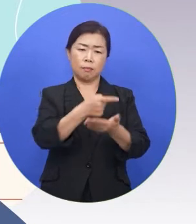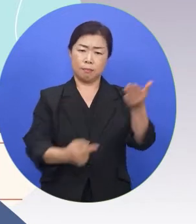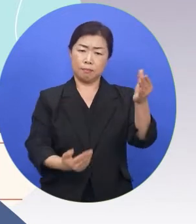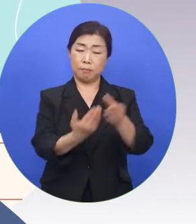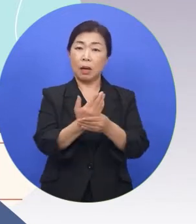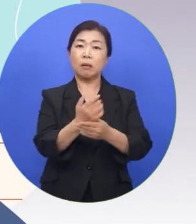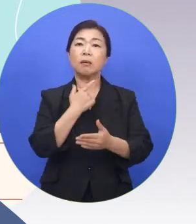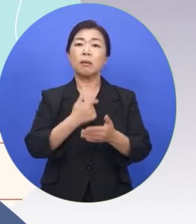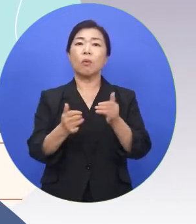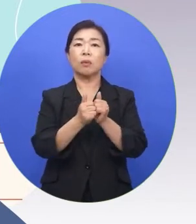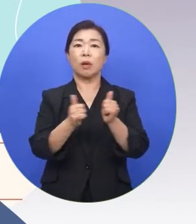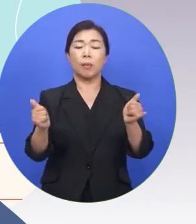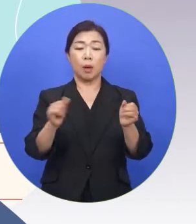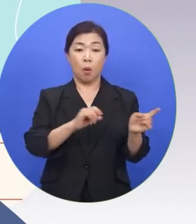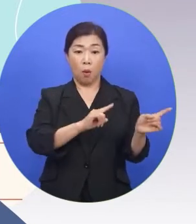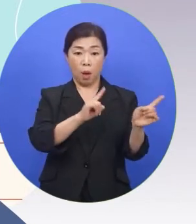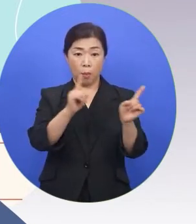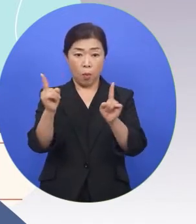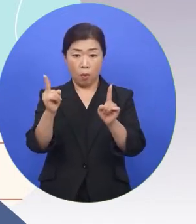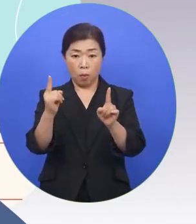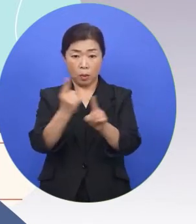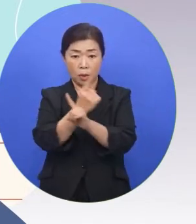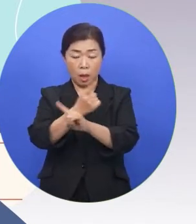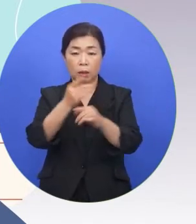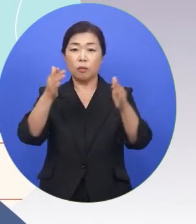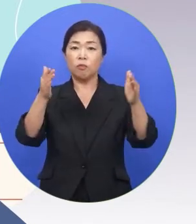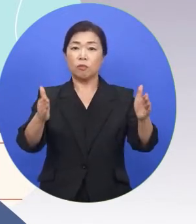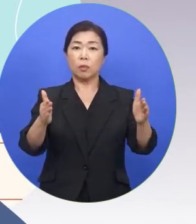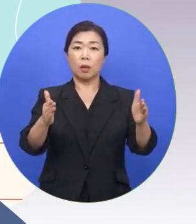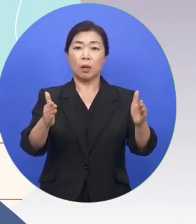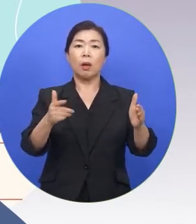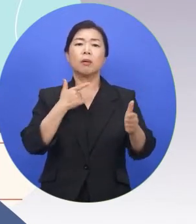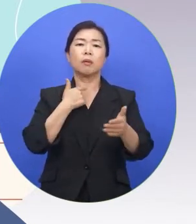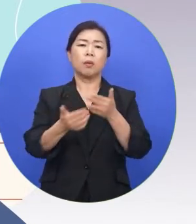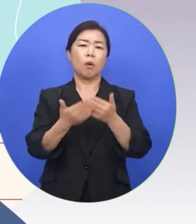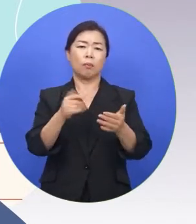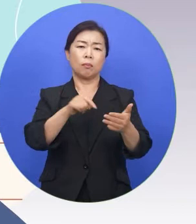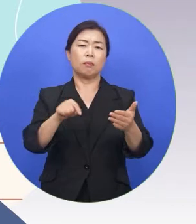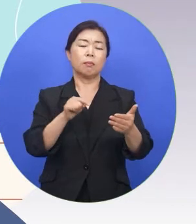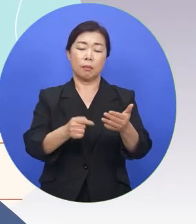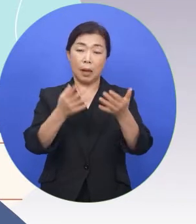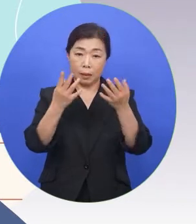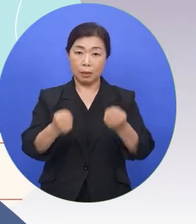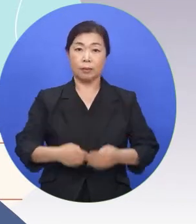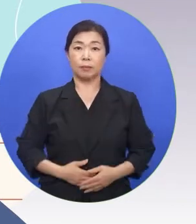재난을 경험한 사람들이 회복 기간에 많이 겪는 어려움 중 하나인데요.